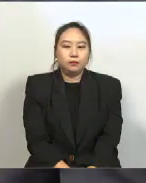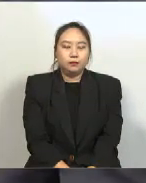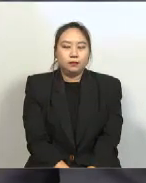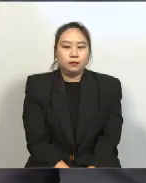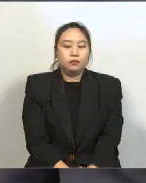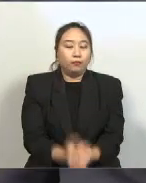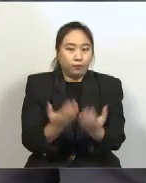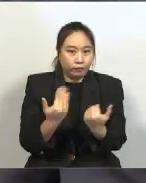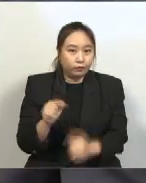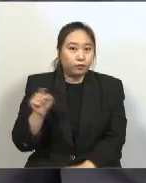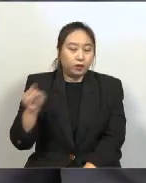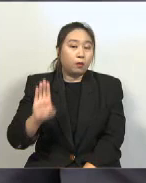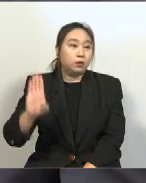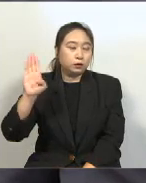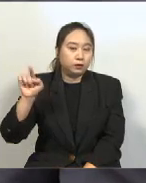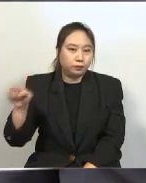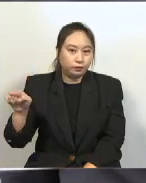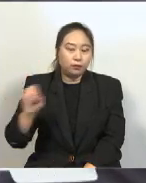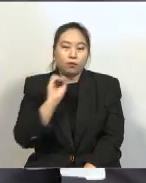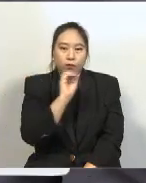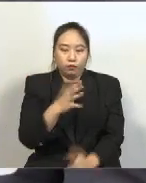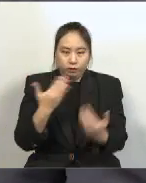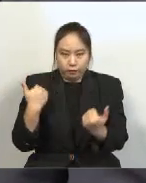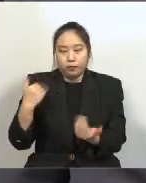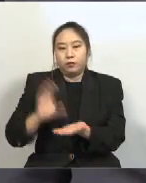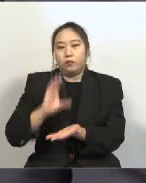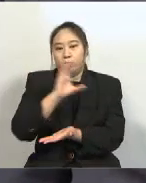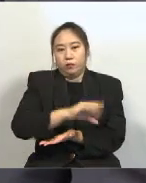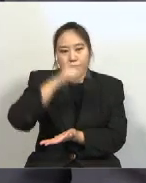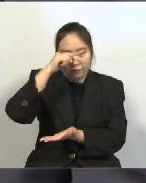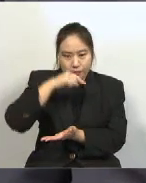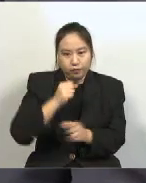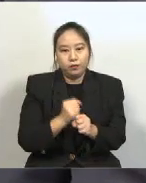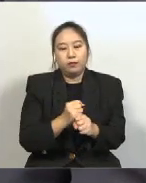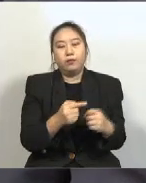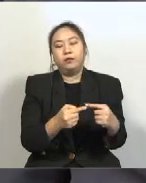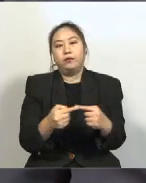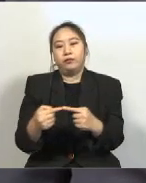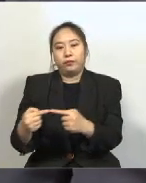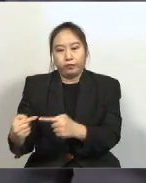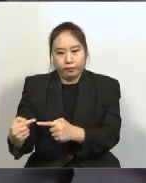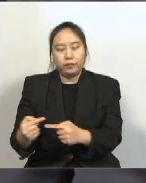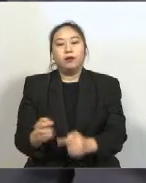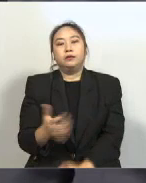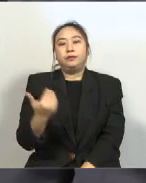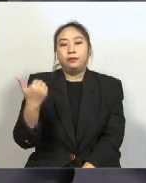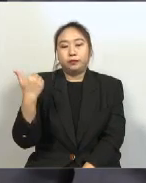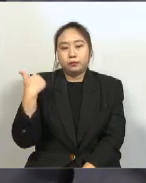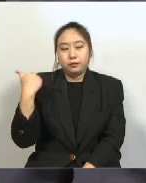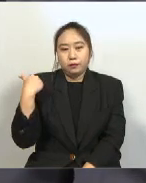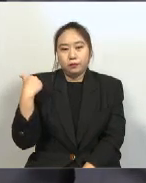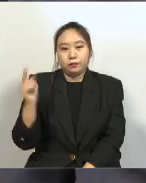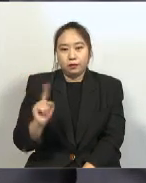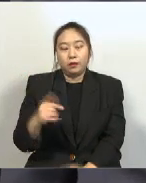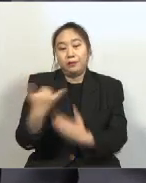สันก็ยืนยันว่าจะมีการลงทุนในประเทศไทยต่อไปแม้กระทั่งมี